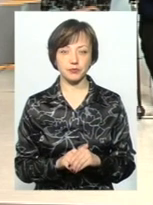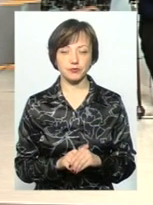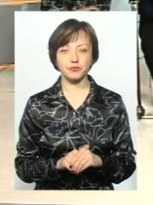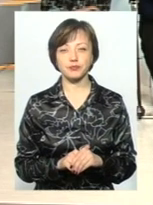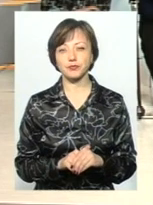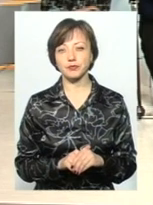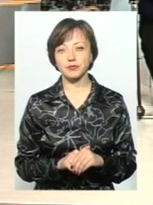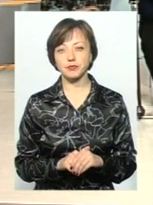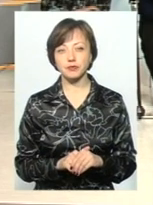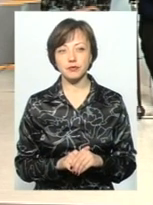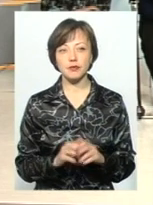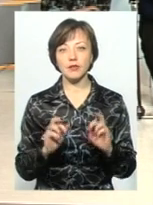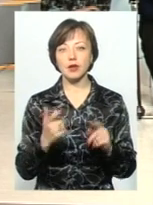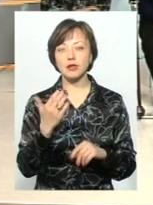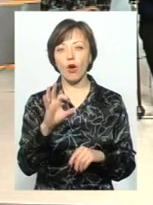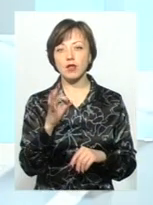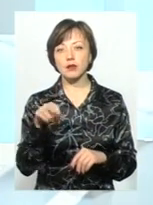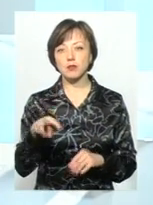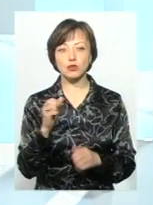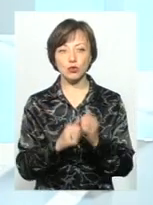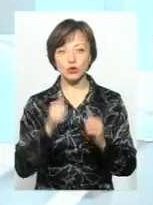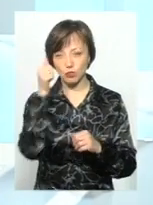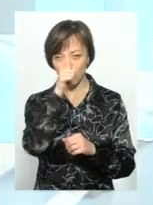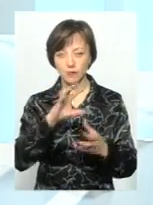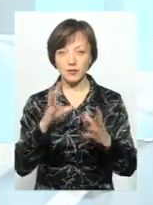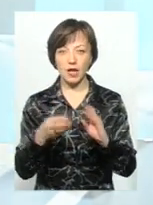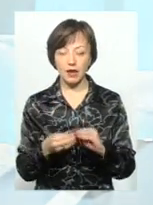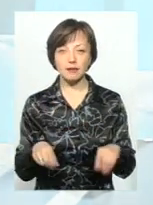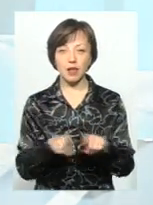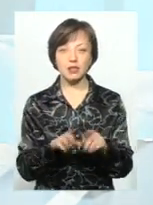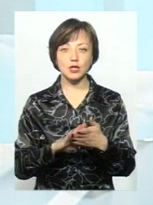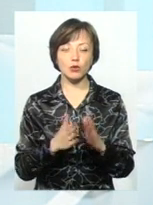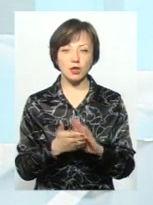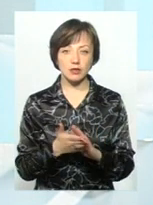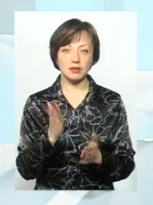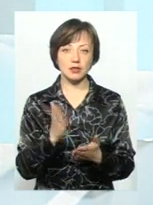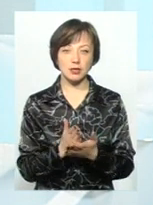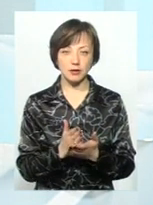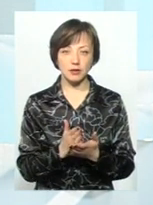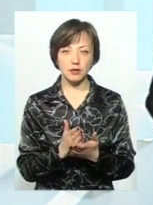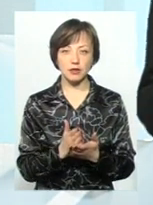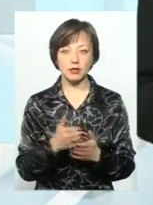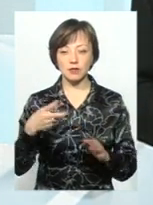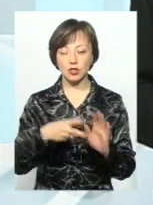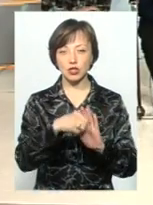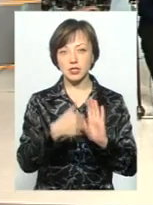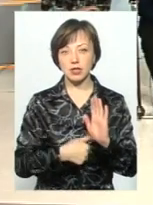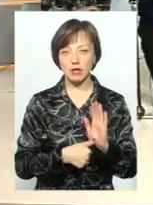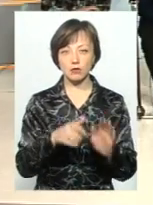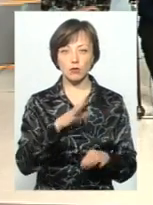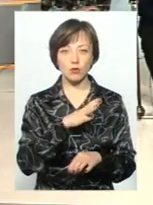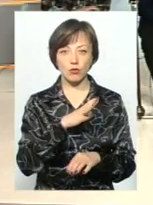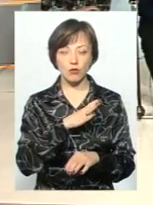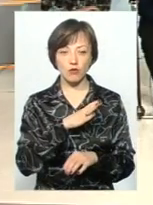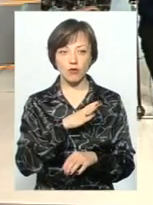Як сказав Олександр Михайлович, з кожним роком взагалі така тенденція, є, ну, рік 2016 був не